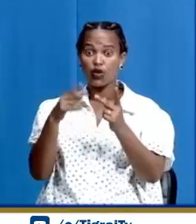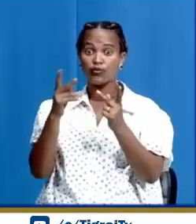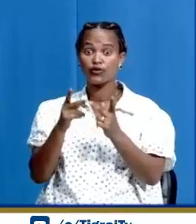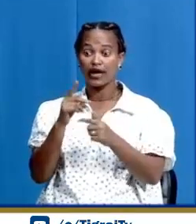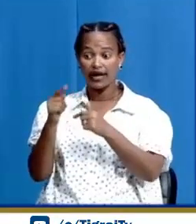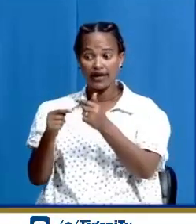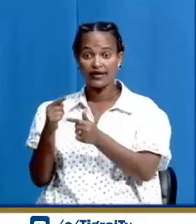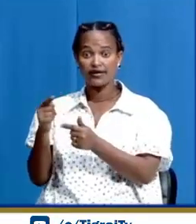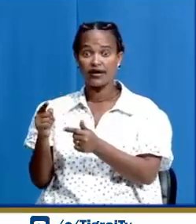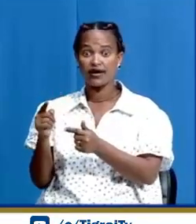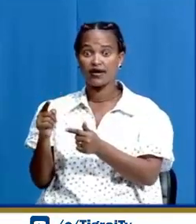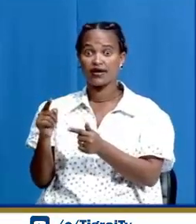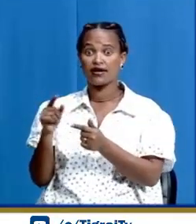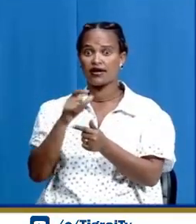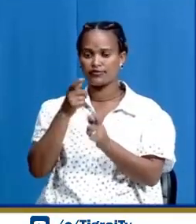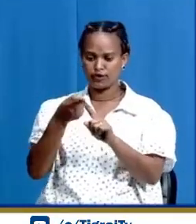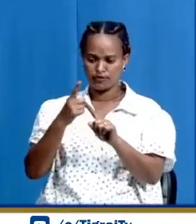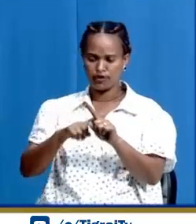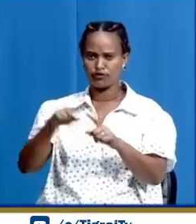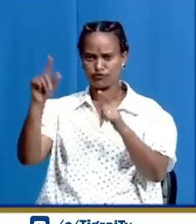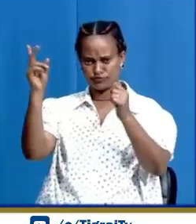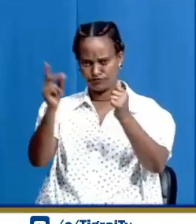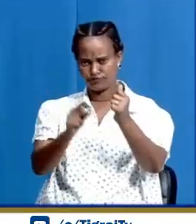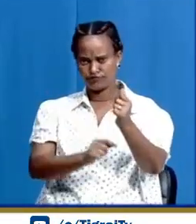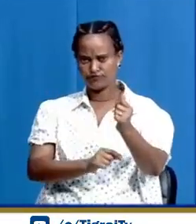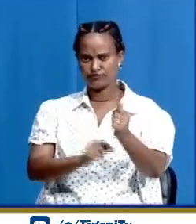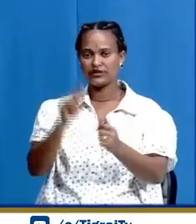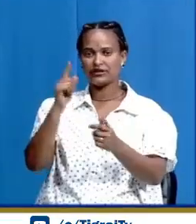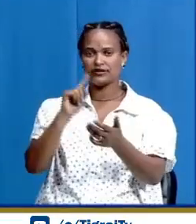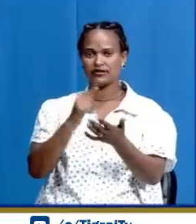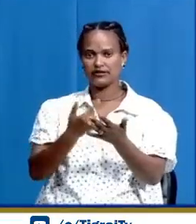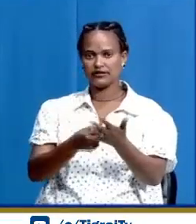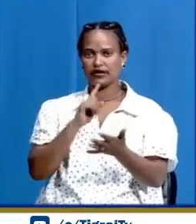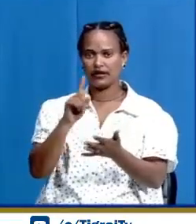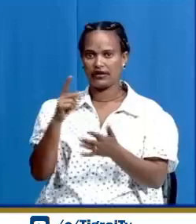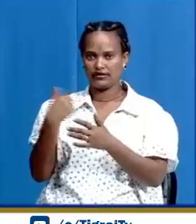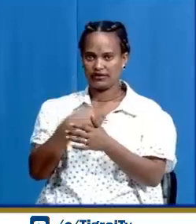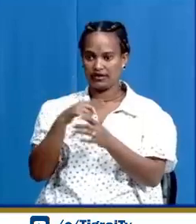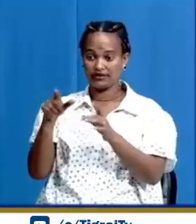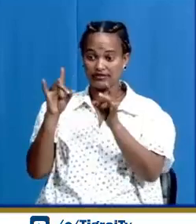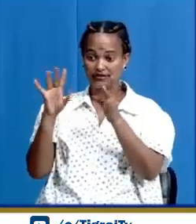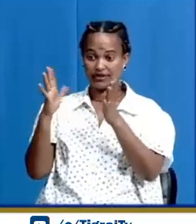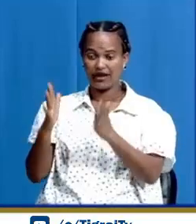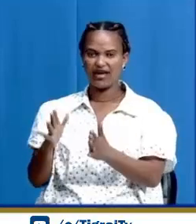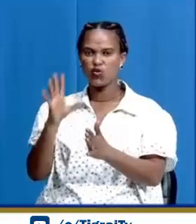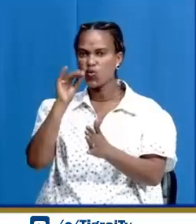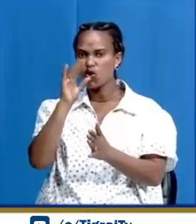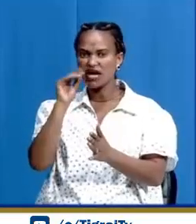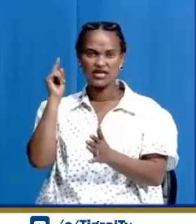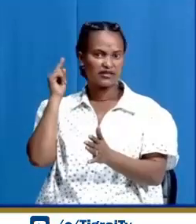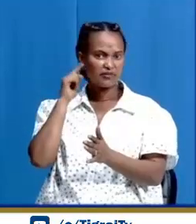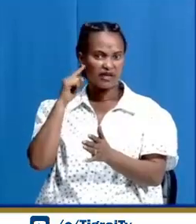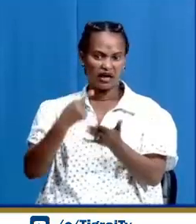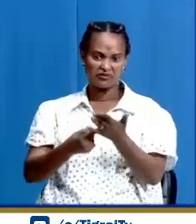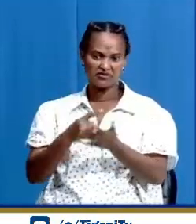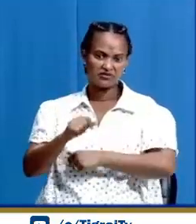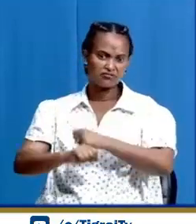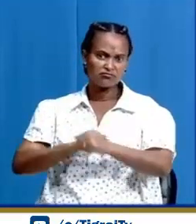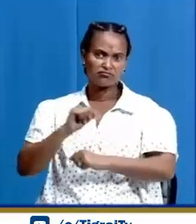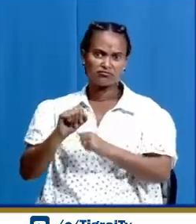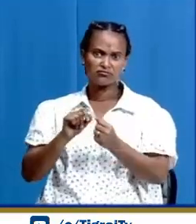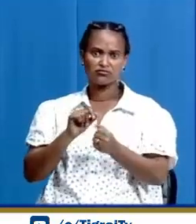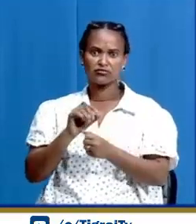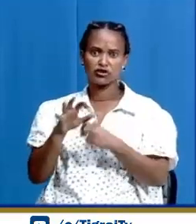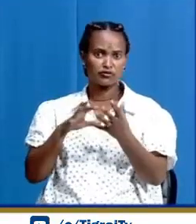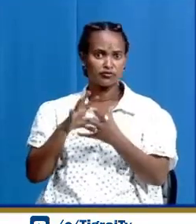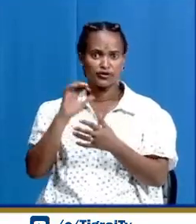ከይድና ከምዘይምለሱ ጌርና እውን ከም ንቕጥቕጦም እዚ እርግጠኛ እየ። ንሕና ግን ናይዚ ፀላእቲ ወረ ሰሚዕና ኣብዚ ክንሻማቐቕን